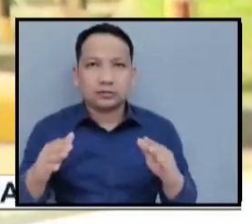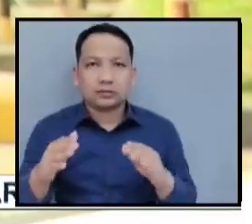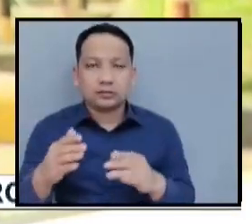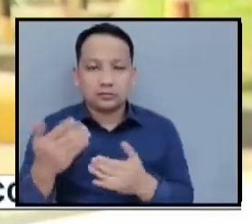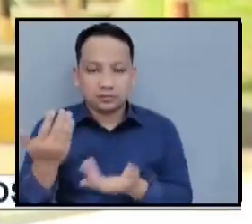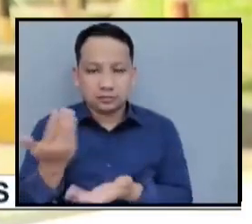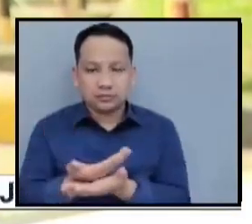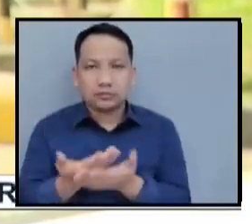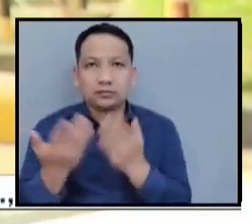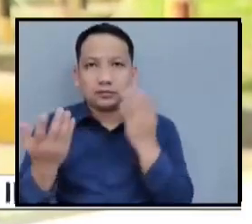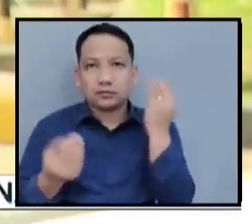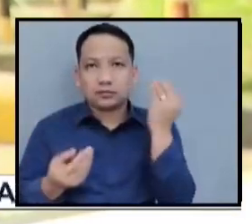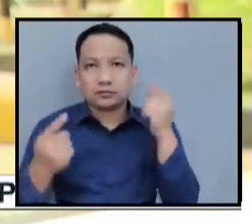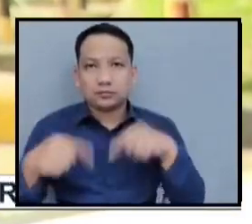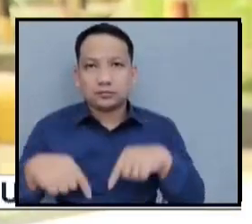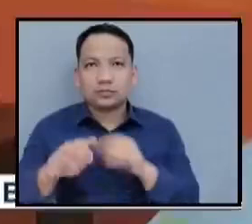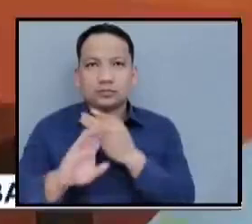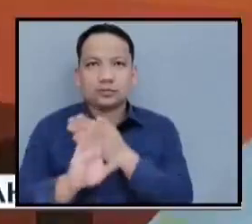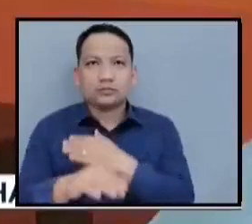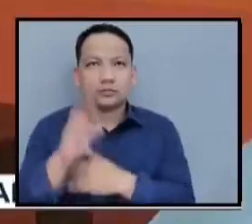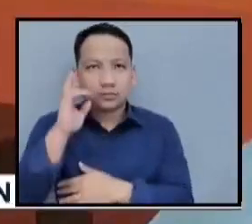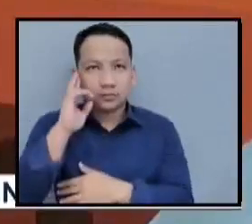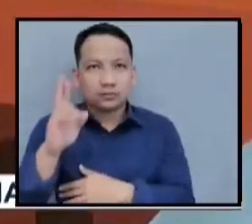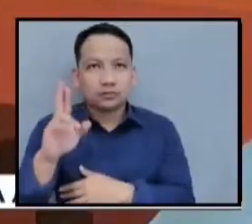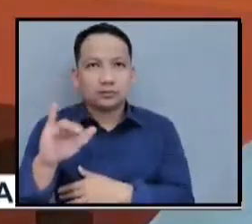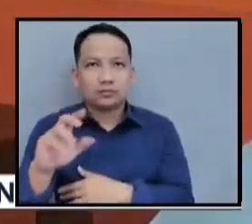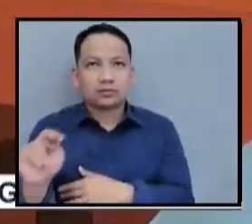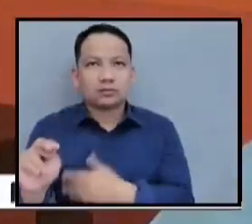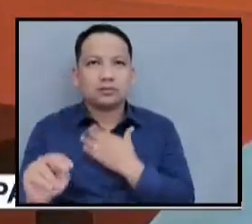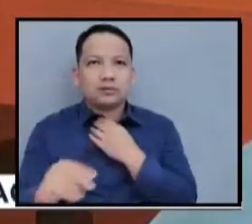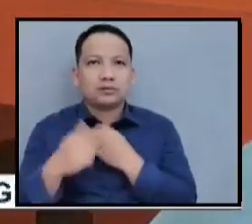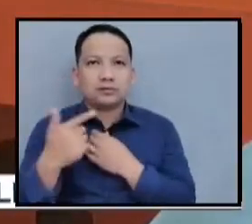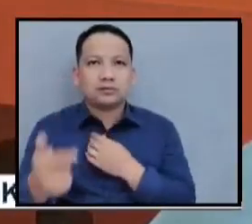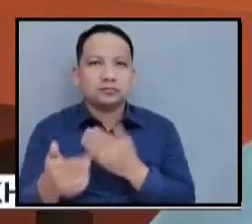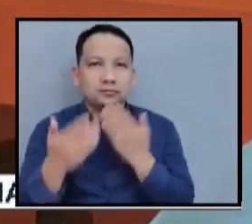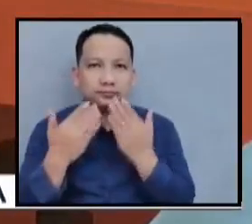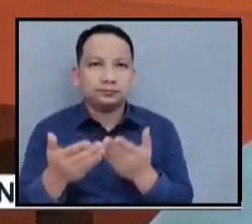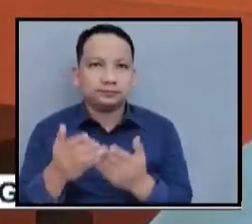mga pinakaunang balita. Balik sa iyo, John Ryan. Maraming salamat, Joshua Garcia.